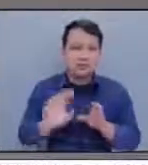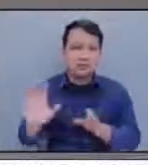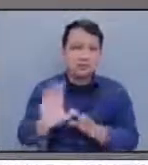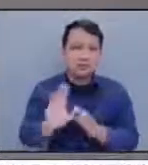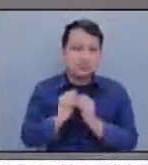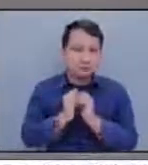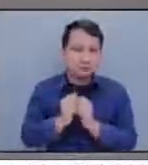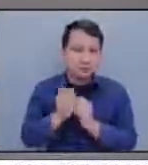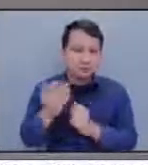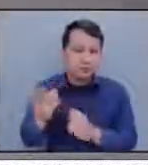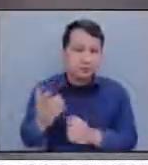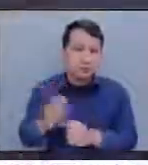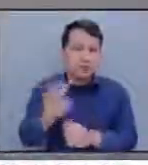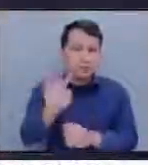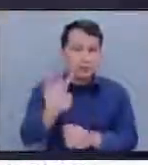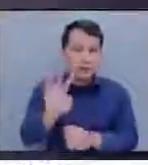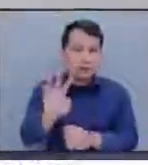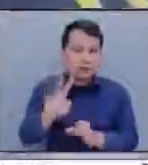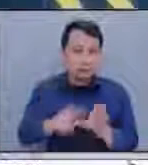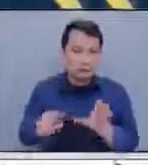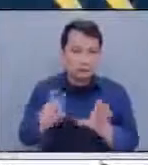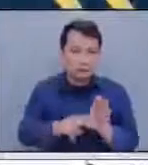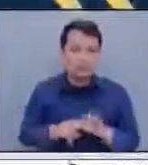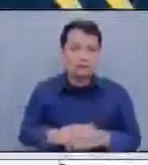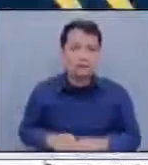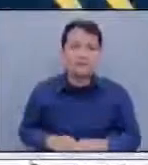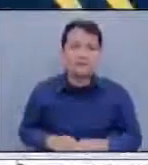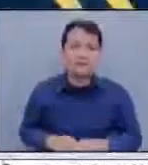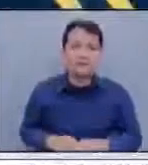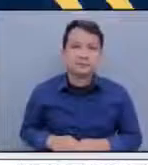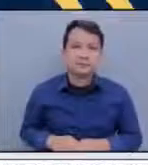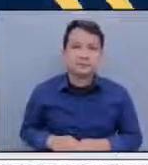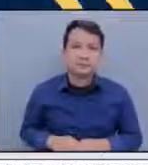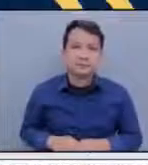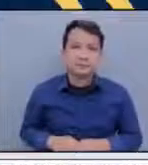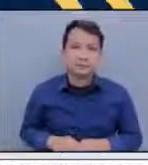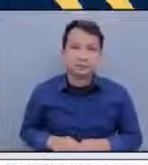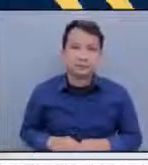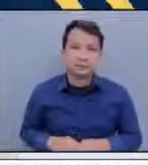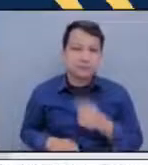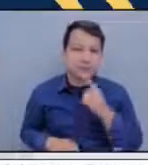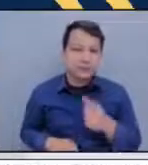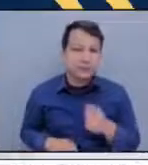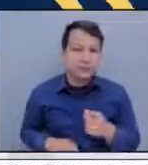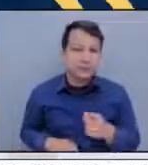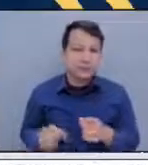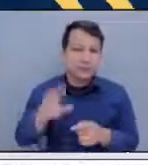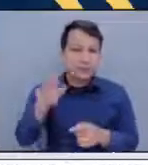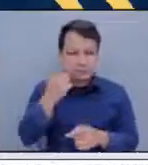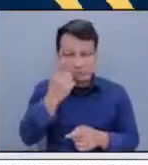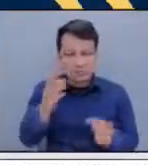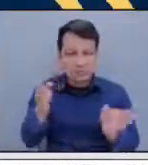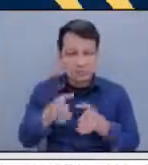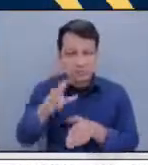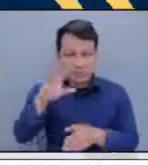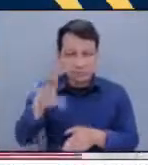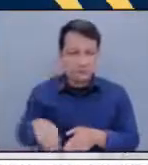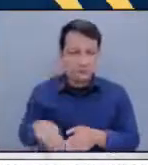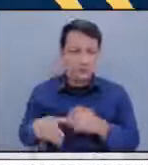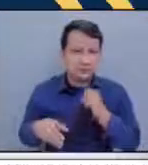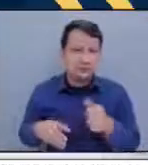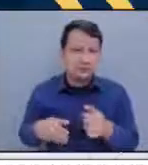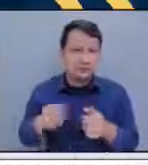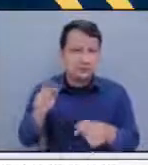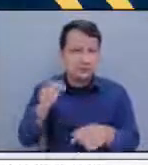may sakay na apat na pasahero. Maliit pa rin po ito. Hindi po ito dapat natin katakutan. Apo,